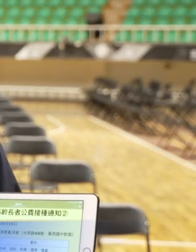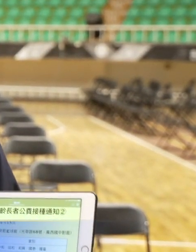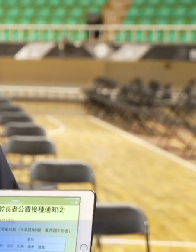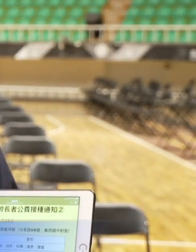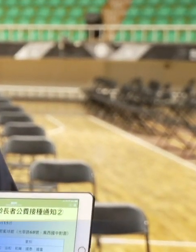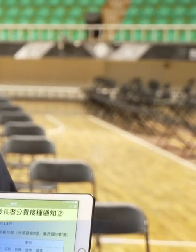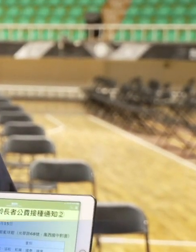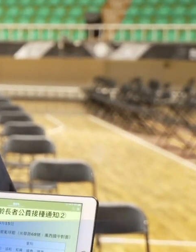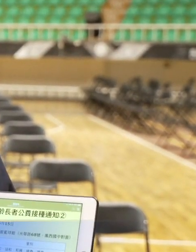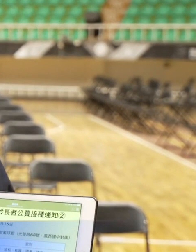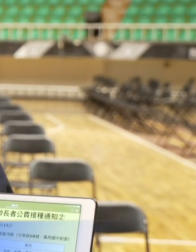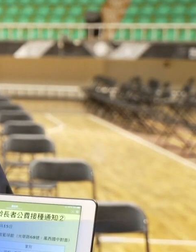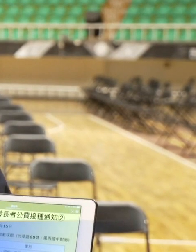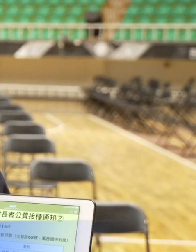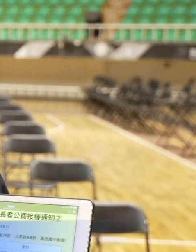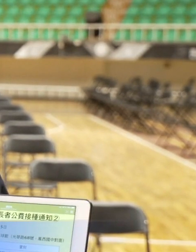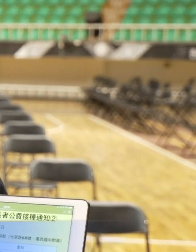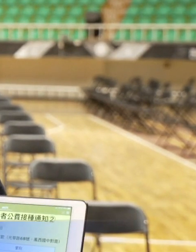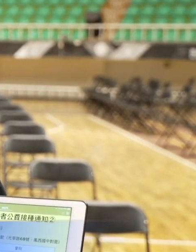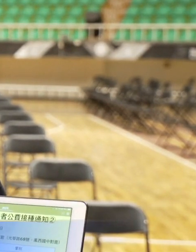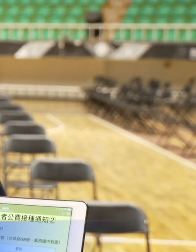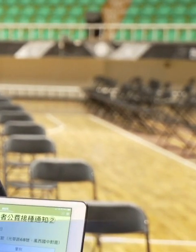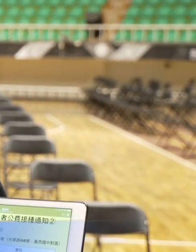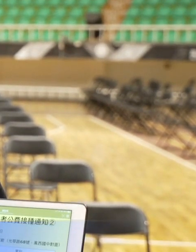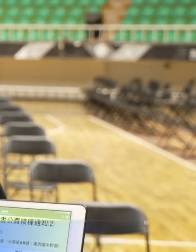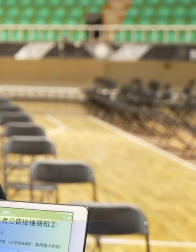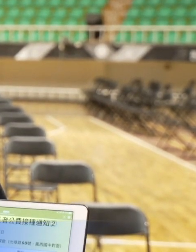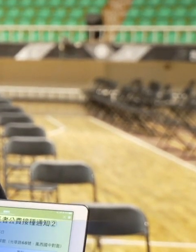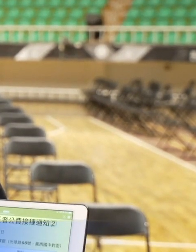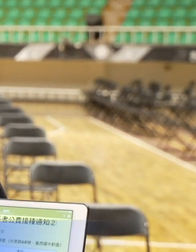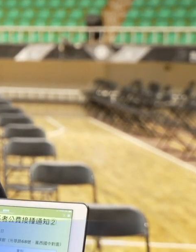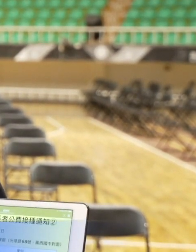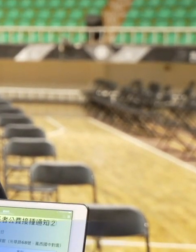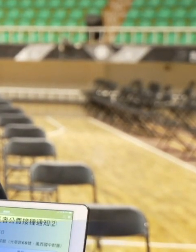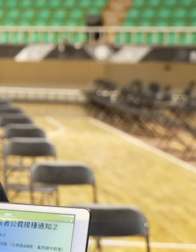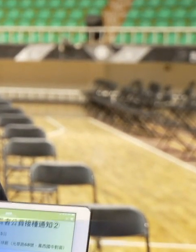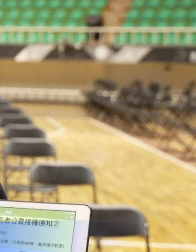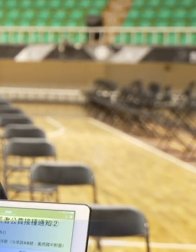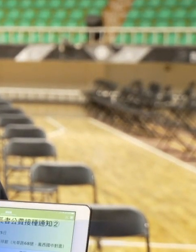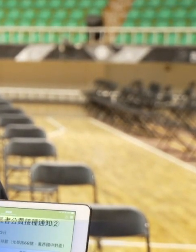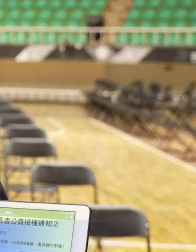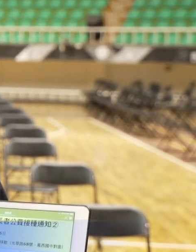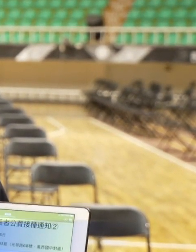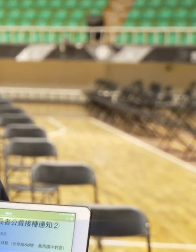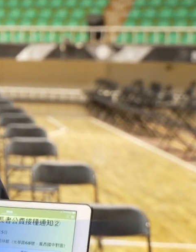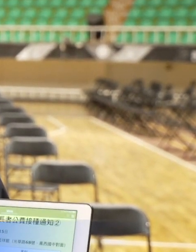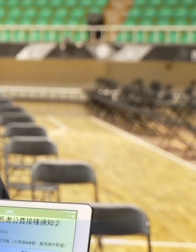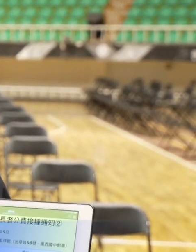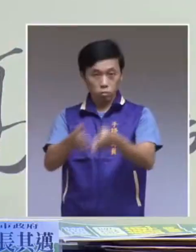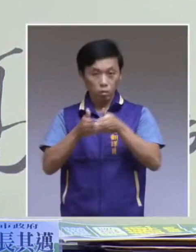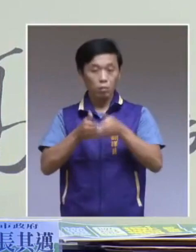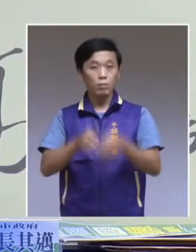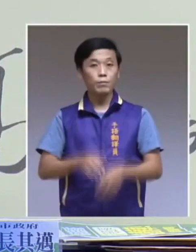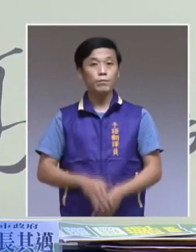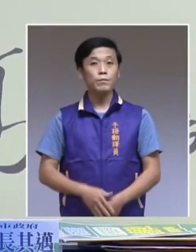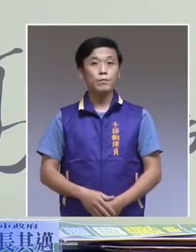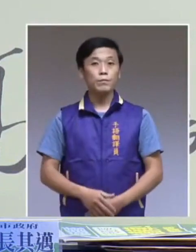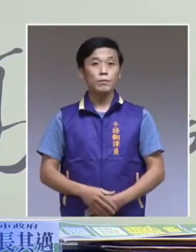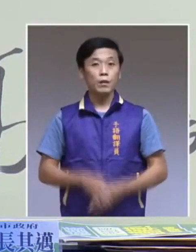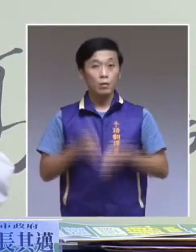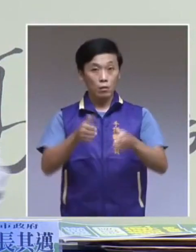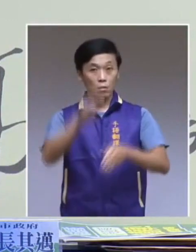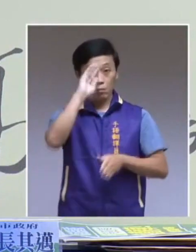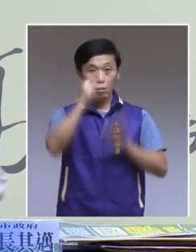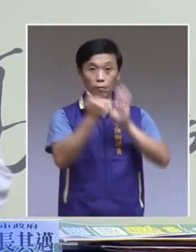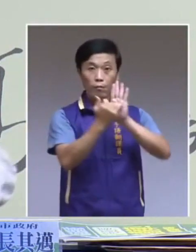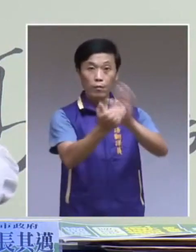实就是我们不预约哦，主动通知，不排队。一定打得到。 施打疫苗